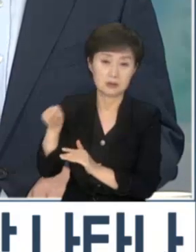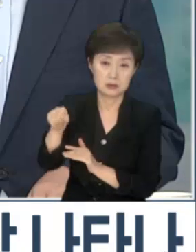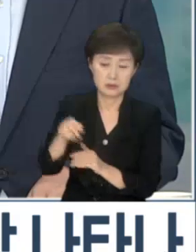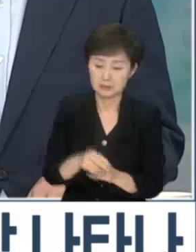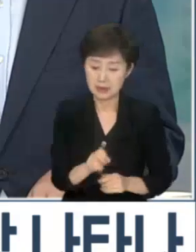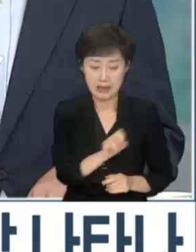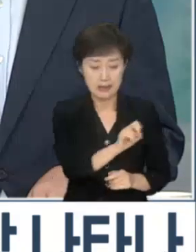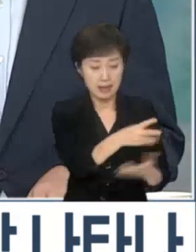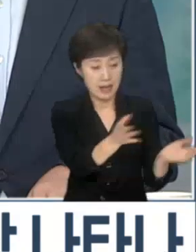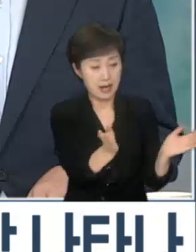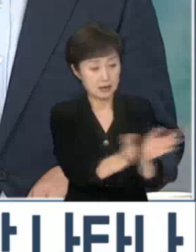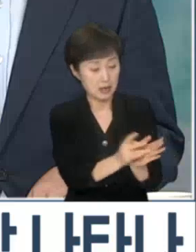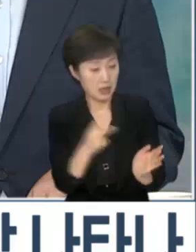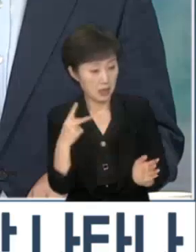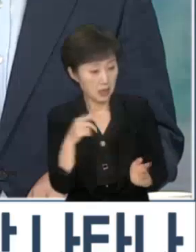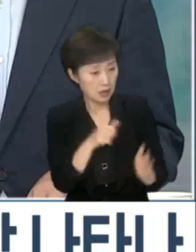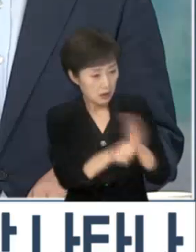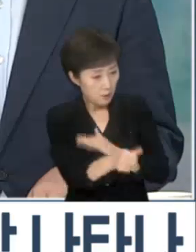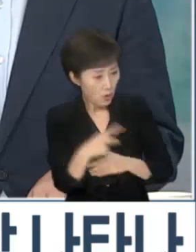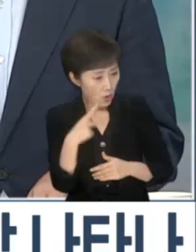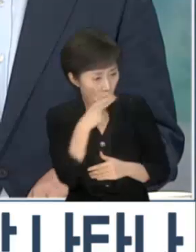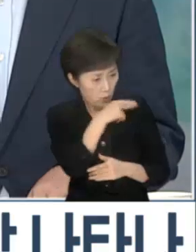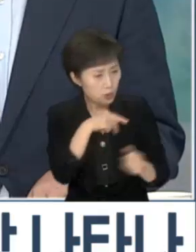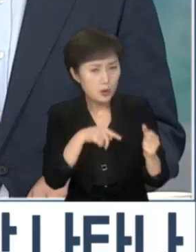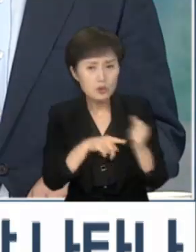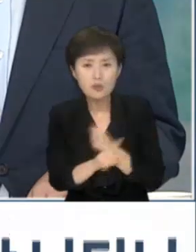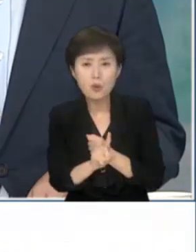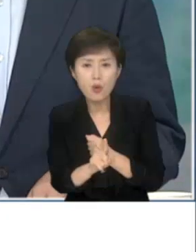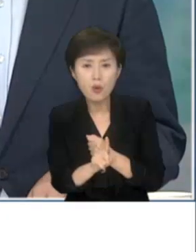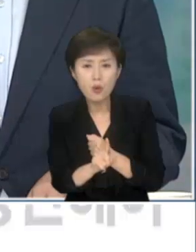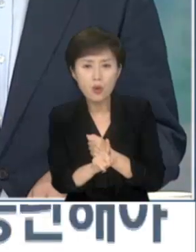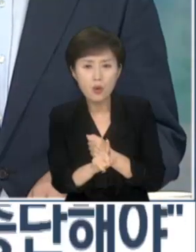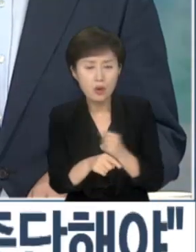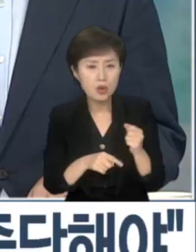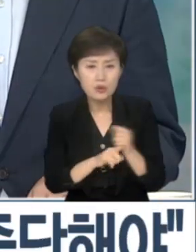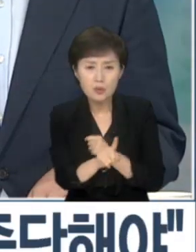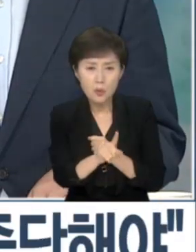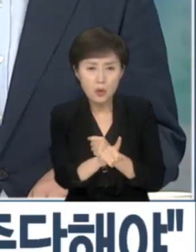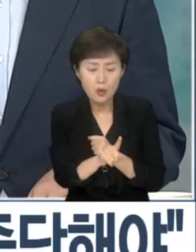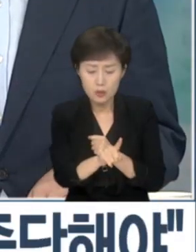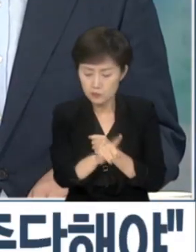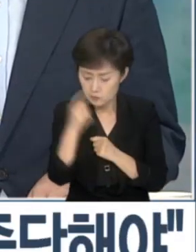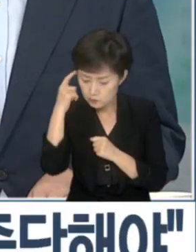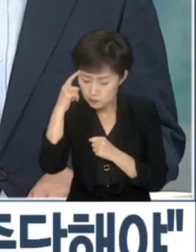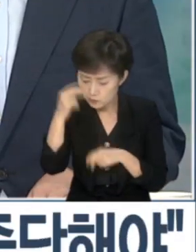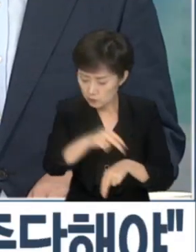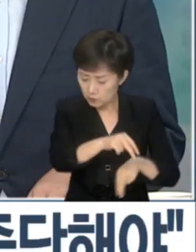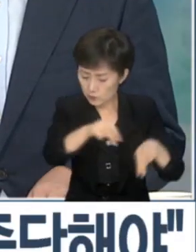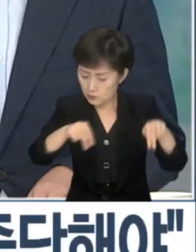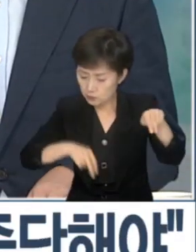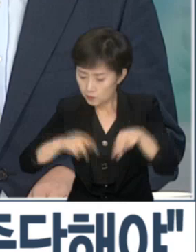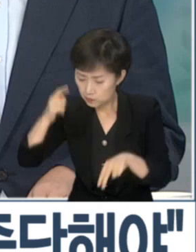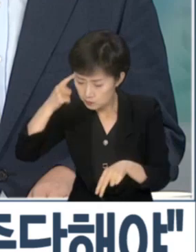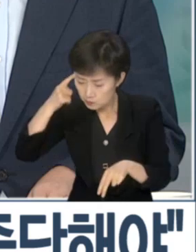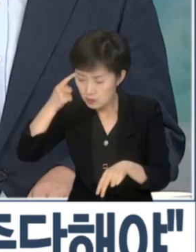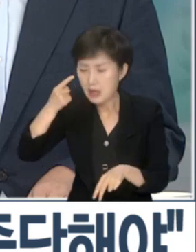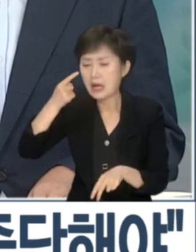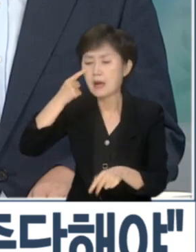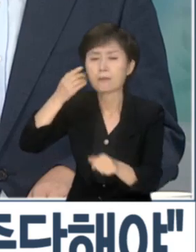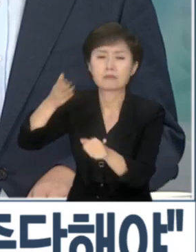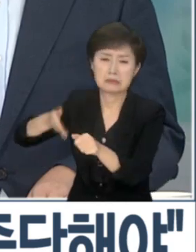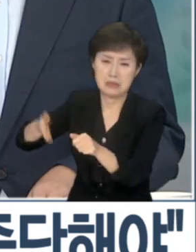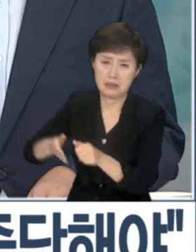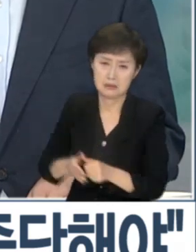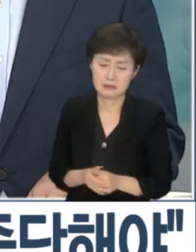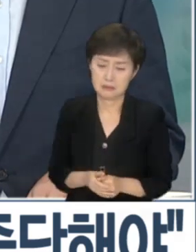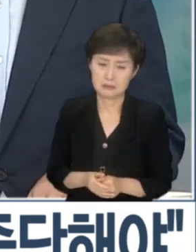야당 대표 정치인이 왜 단식하고 있는지를 야당의 입장에서 한번쯤 생각해 보시라라는 말씀 드리고 싶어요